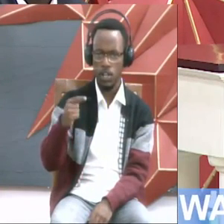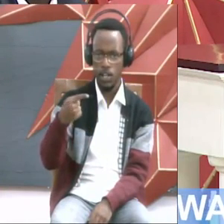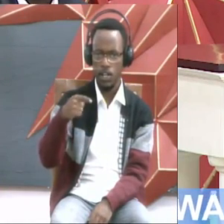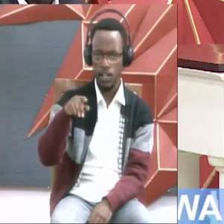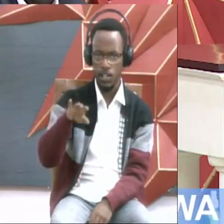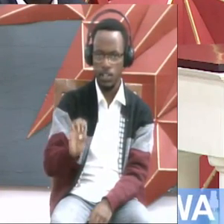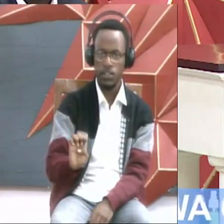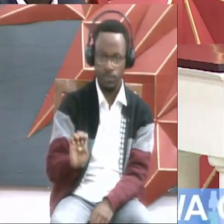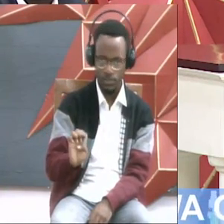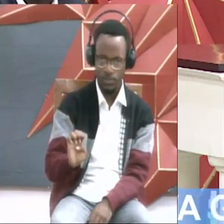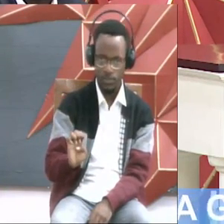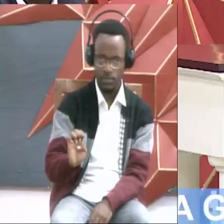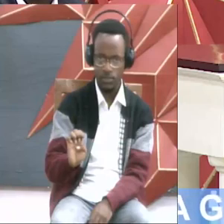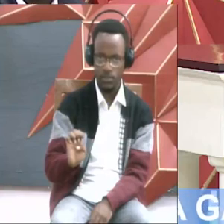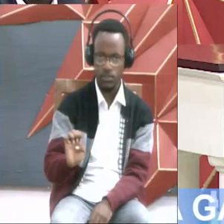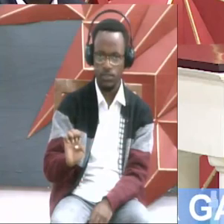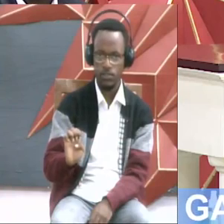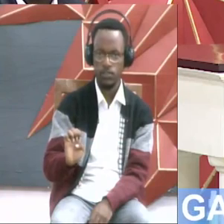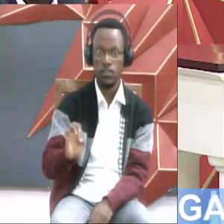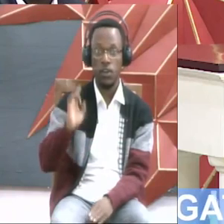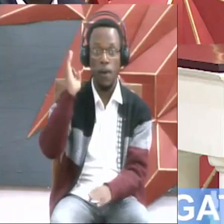Avec l'avion spirituel.